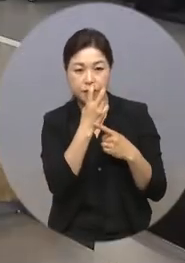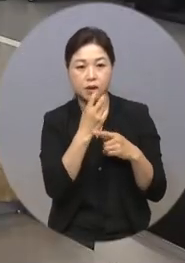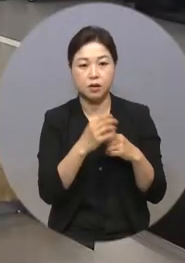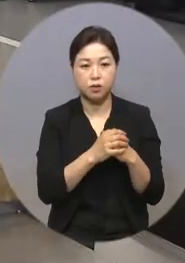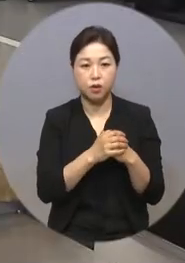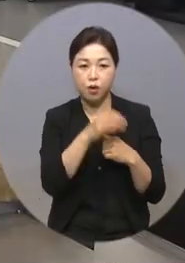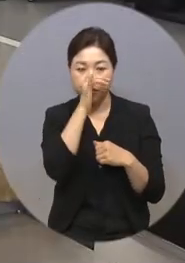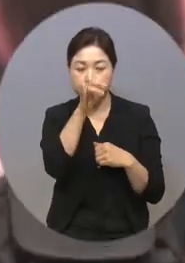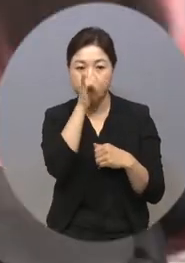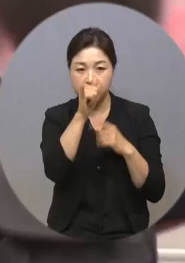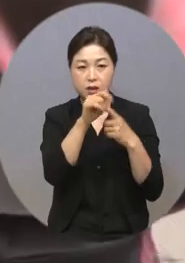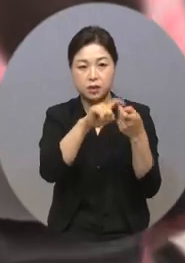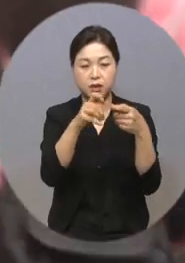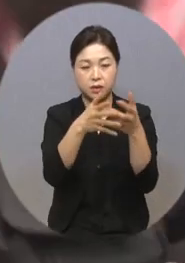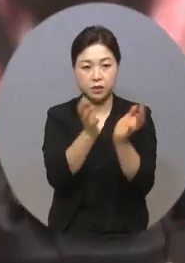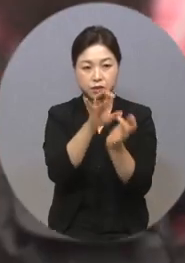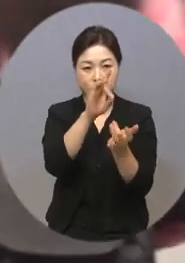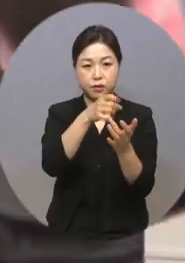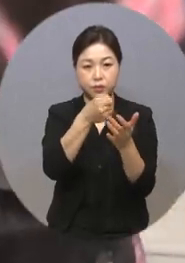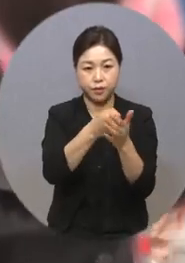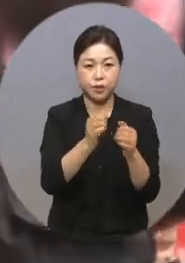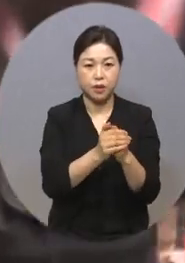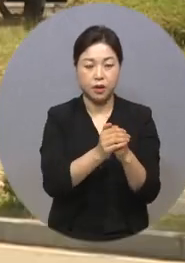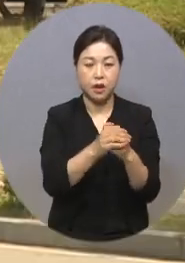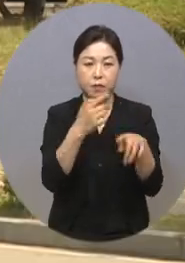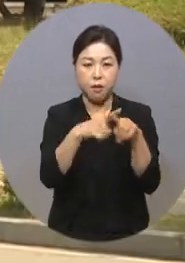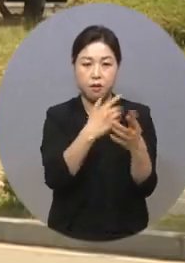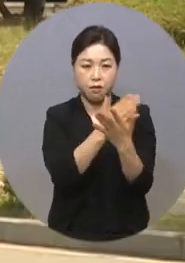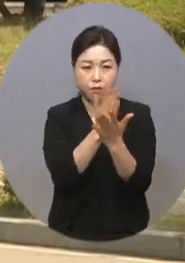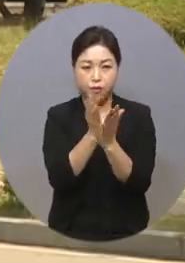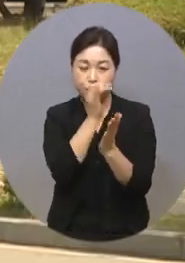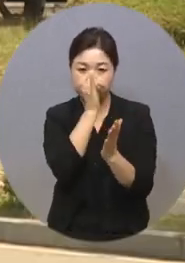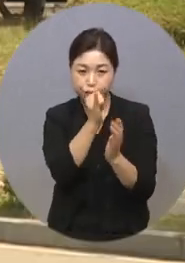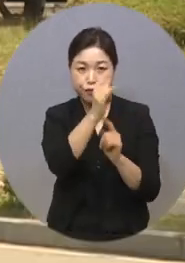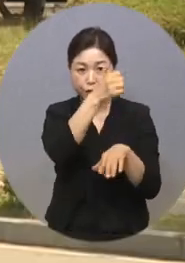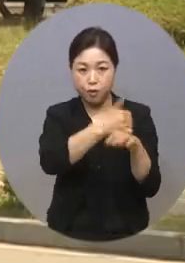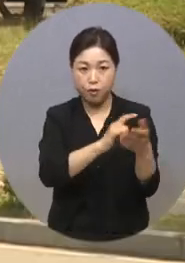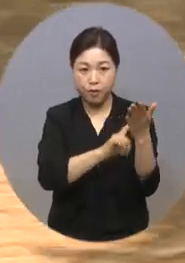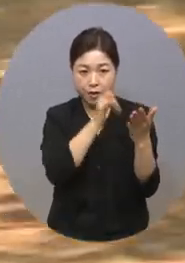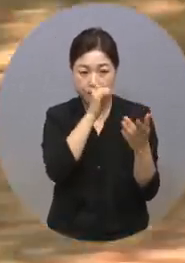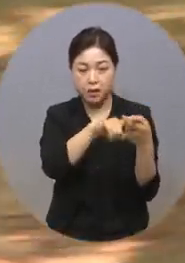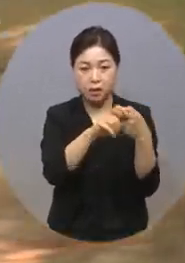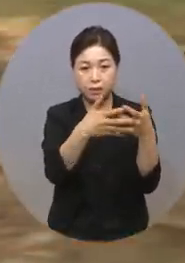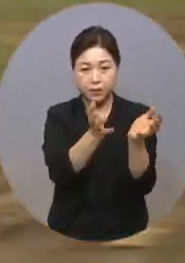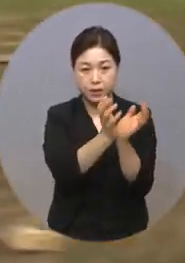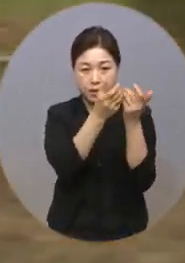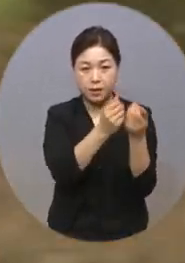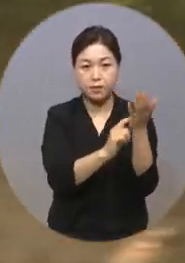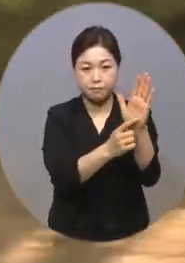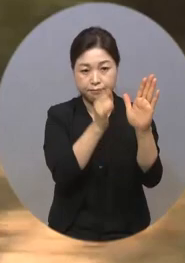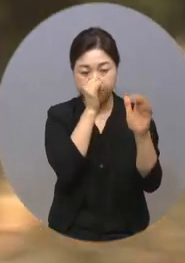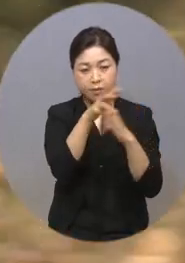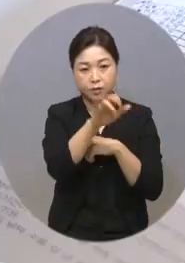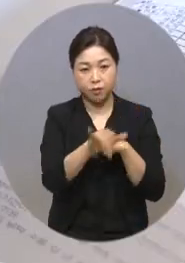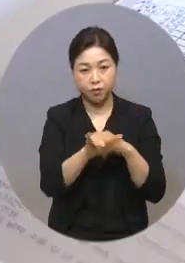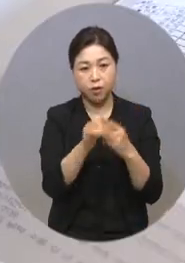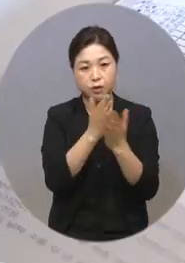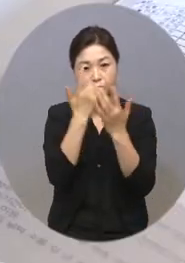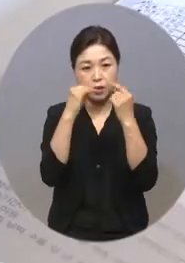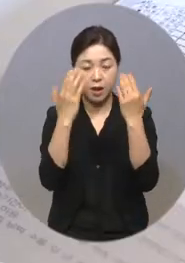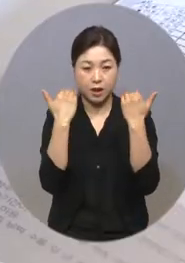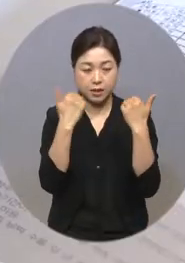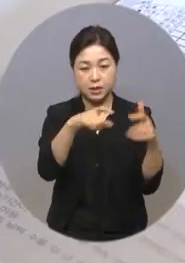선정했습니다 특히 가 평가 영역별로 우수한 평가를 받은 연합체 사례를 공개해 전국 전문대학 의